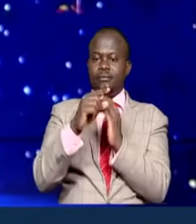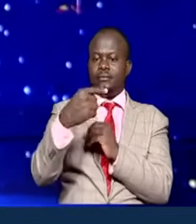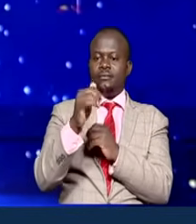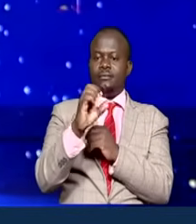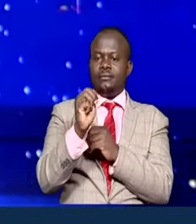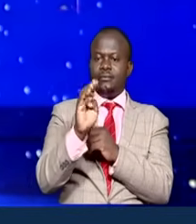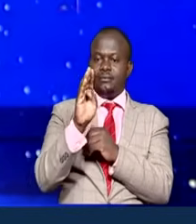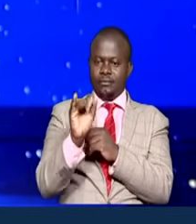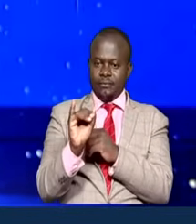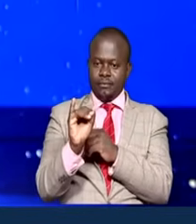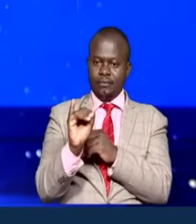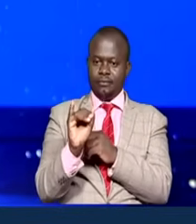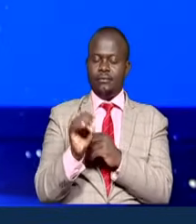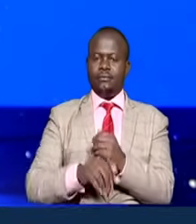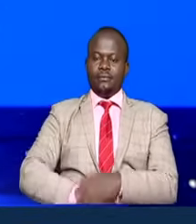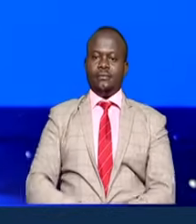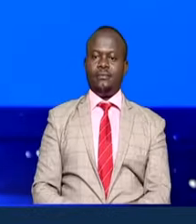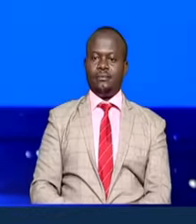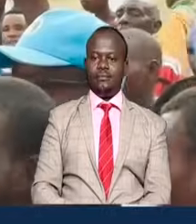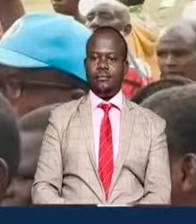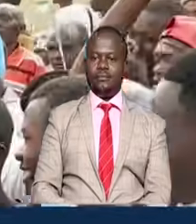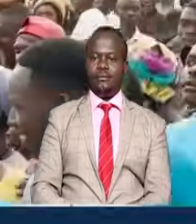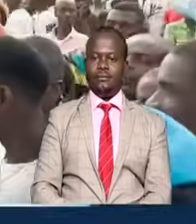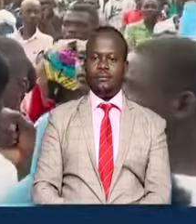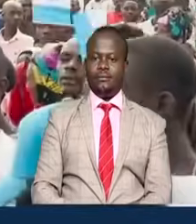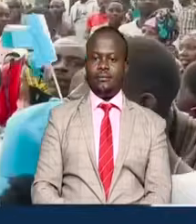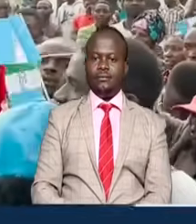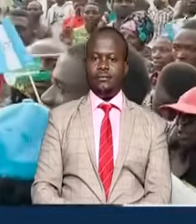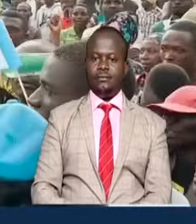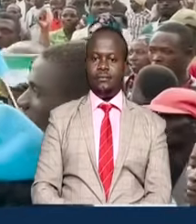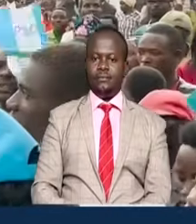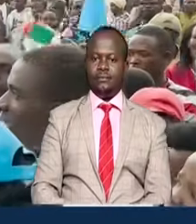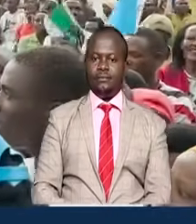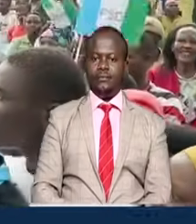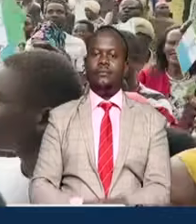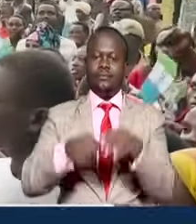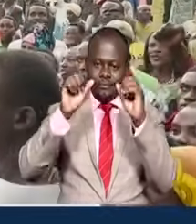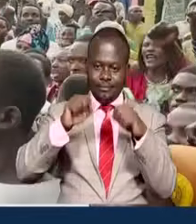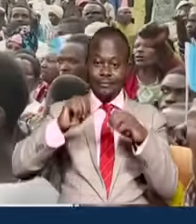Ibindi kuri iyi nkuru na Adams Kwizera. Urashoboye, urasobanutse,